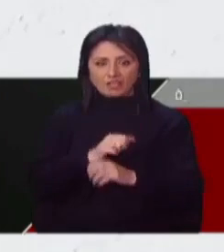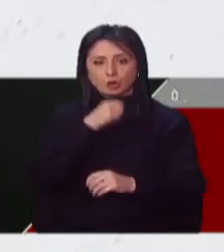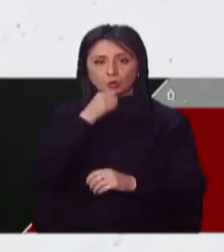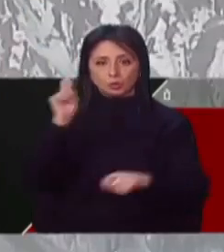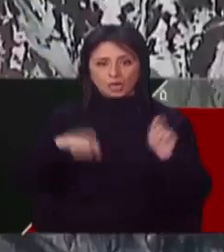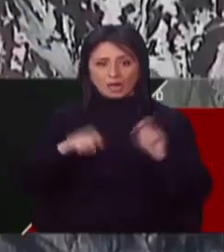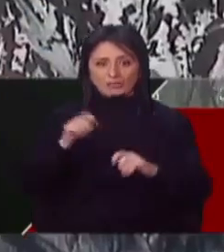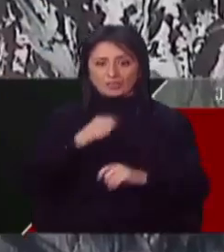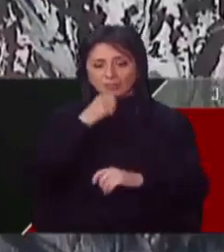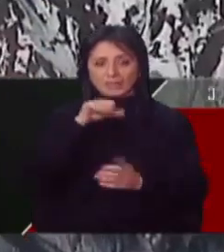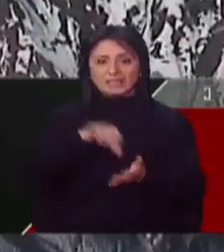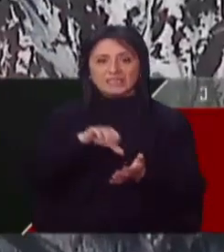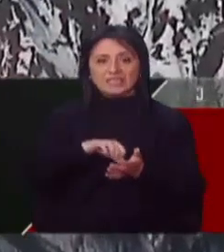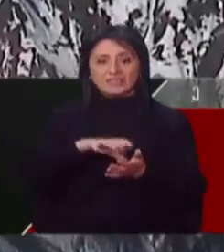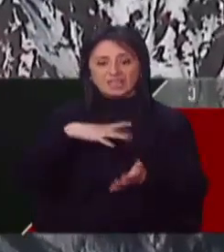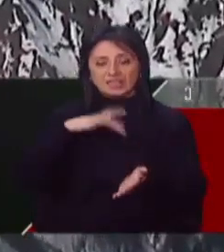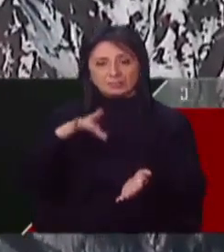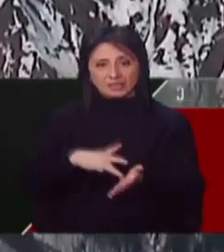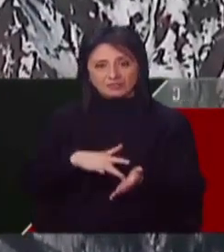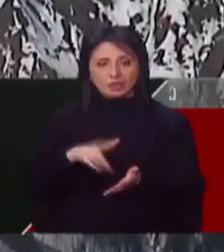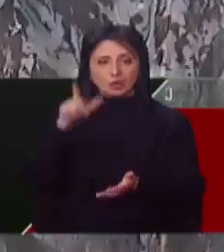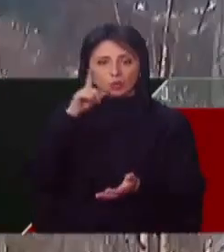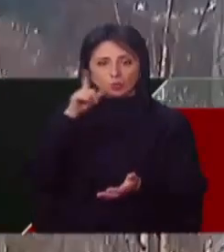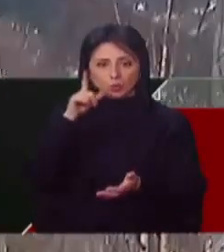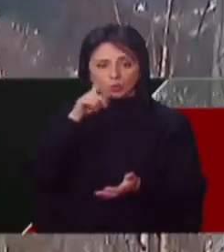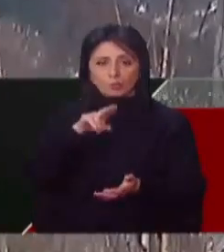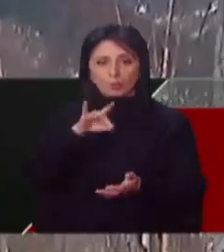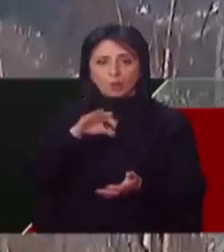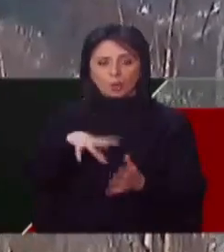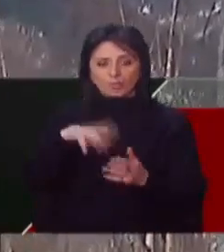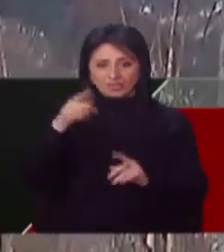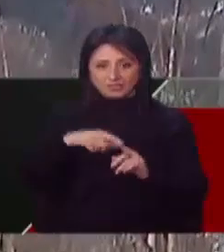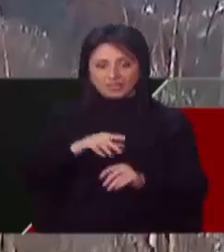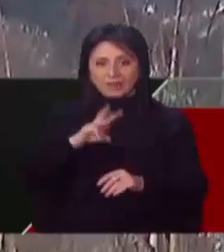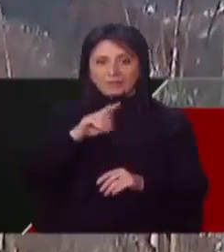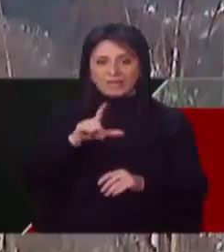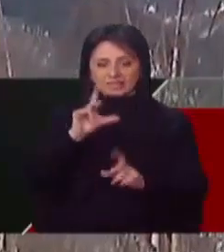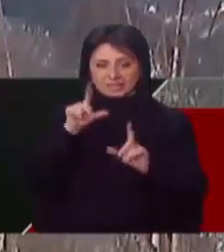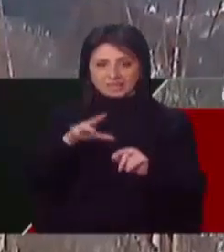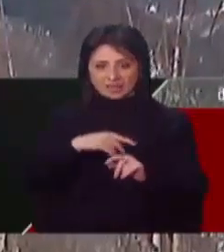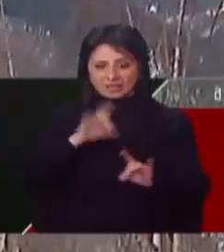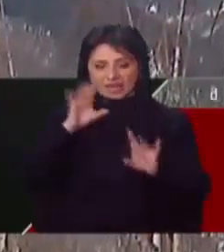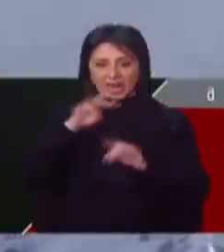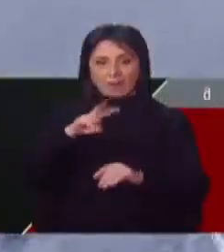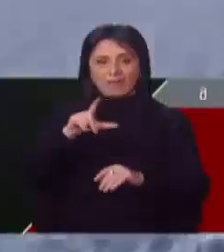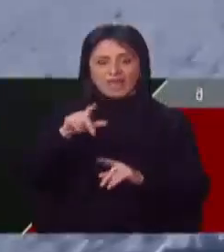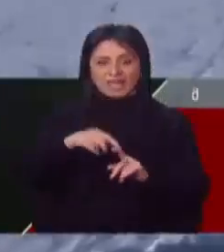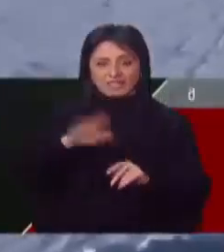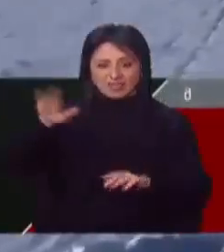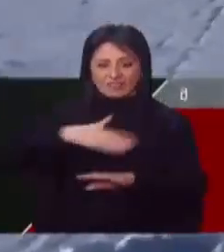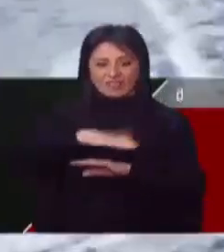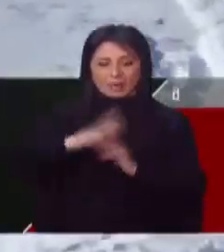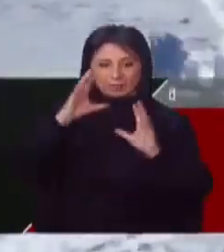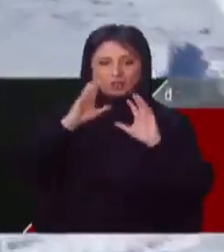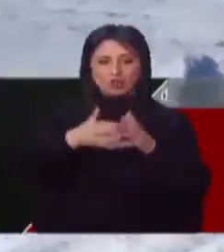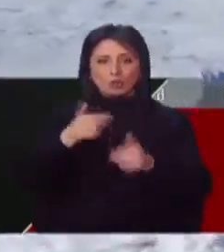ჟურნალისტები ეწვივნენ. მედიის წარმომადგენლები თბილისში, ქუთაისში, პრომეთეს მღვიმესა და მესტიაშიც იმყოფებოდნენ. გააშუქეს მესტიაში ფრირაიდის